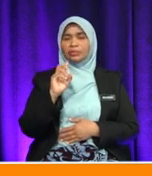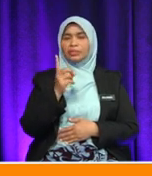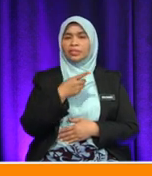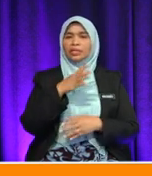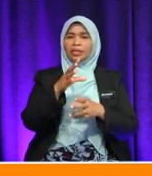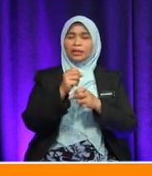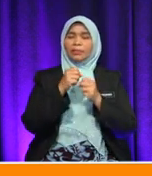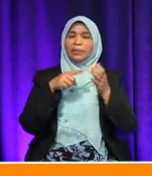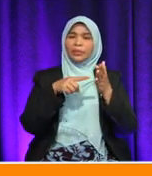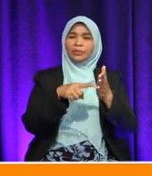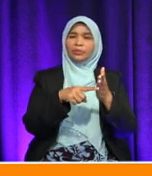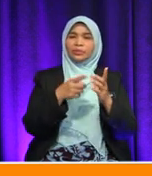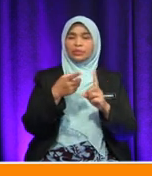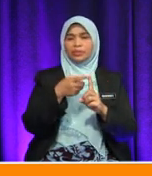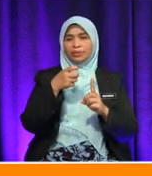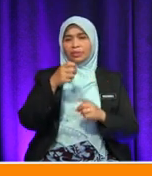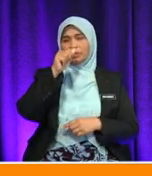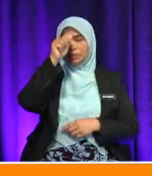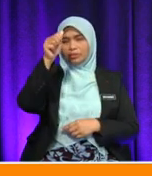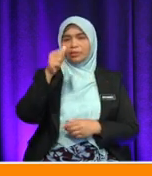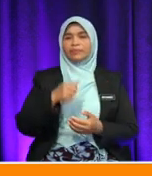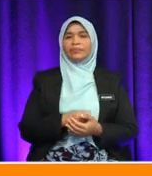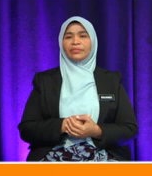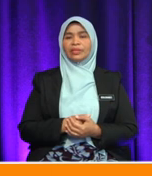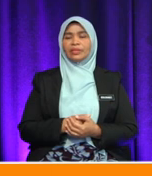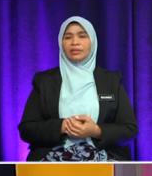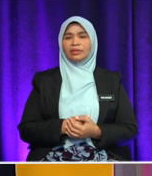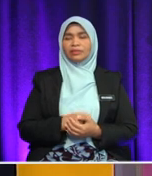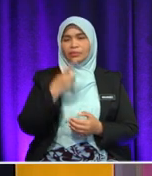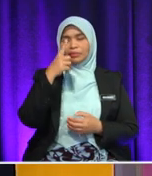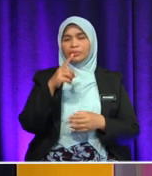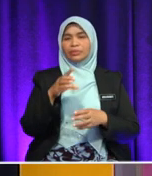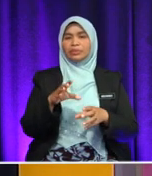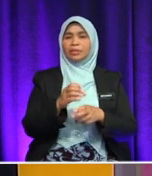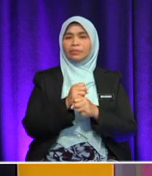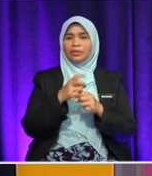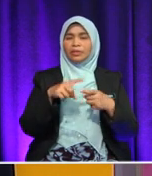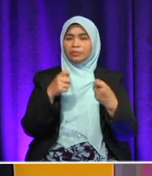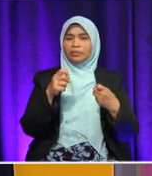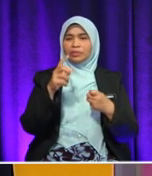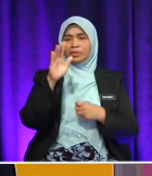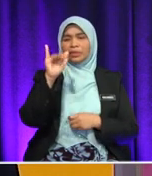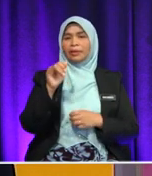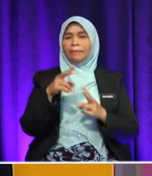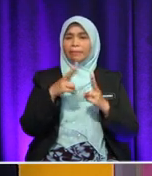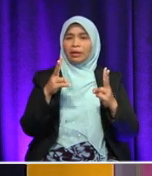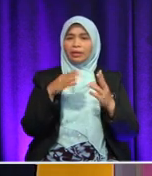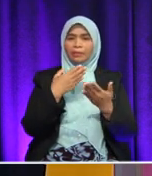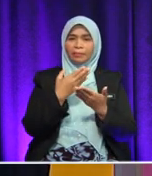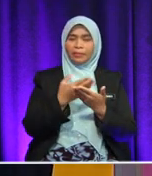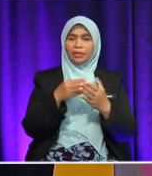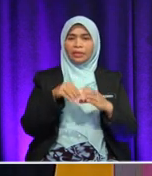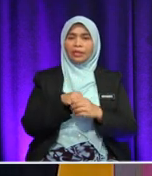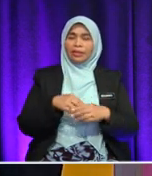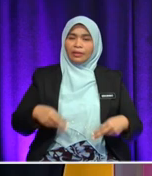dapat petunjuk ataupun untuk dapat keputusan yang terbaik dalam kehidupan kita Insyaallah seterusnya kita